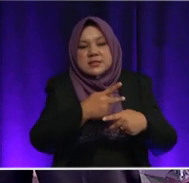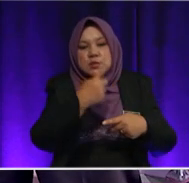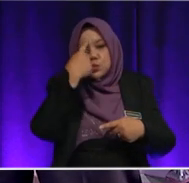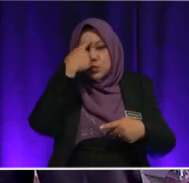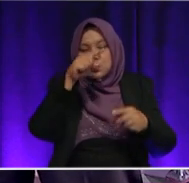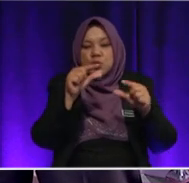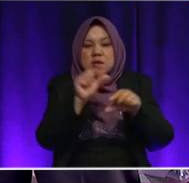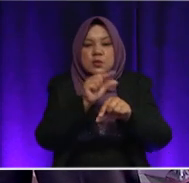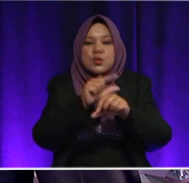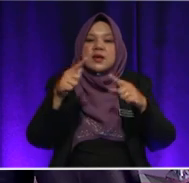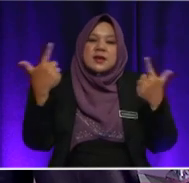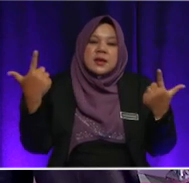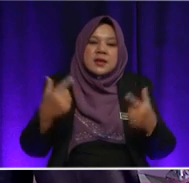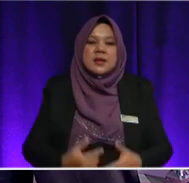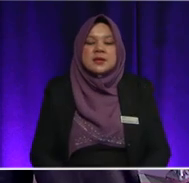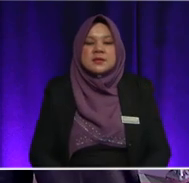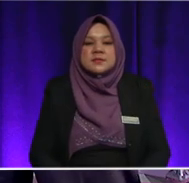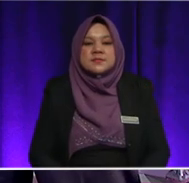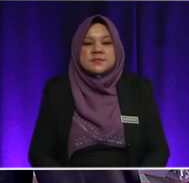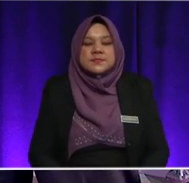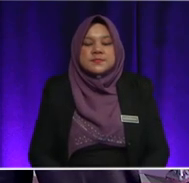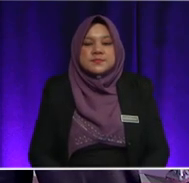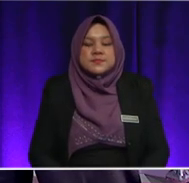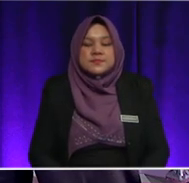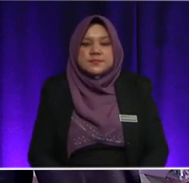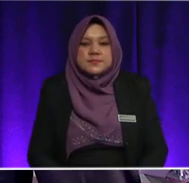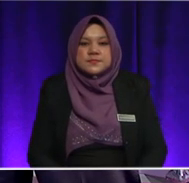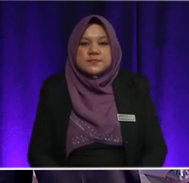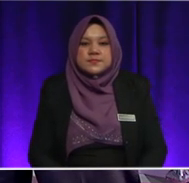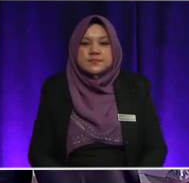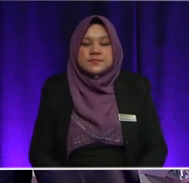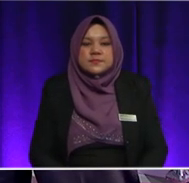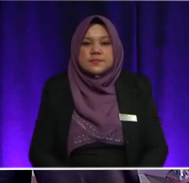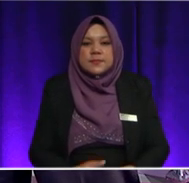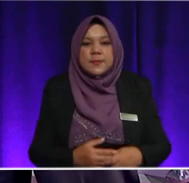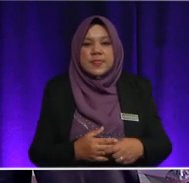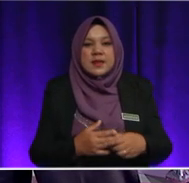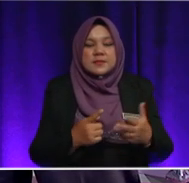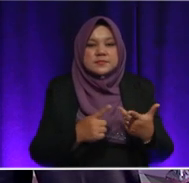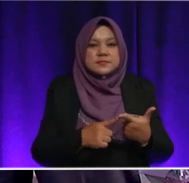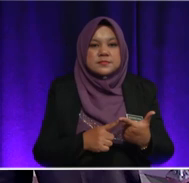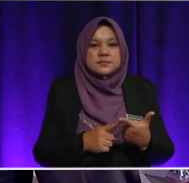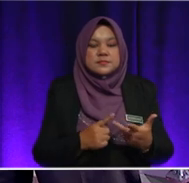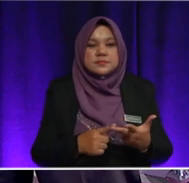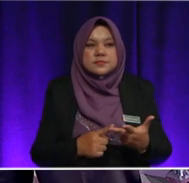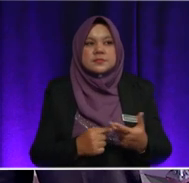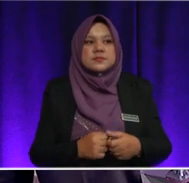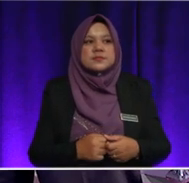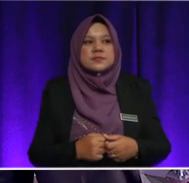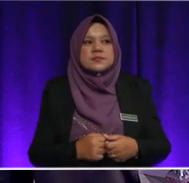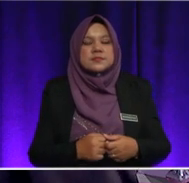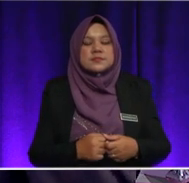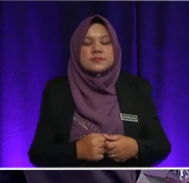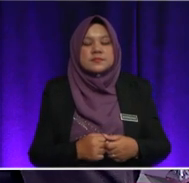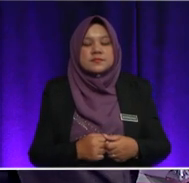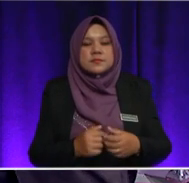kegunaan sumber tenaga ini adalah yang Setiap penyelidikan dan penggunaan juga ada Endy Oke